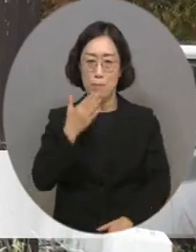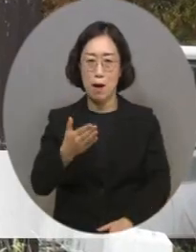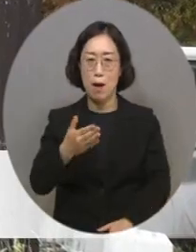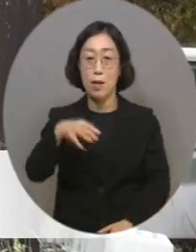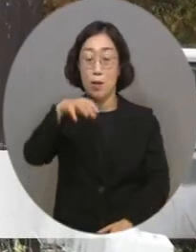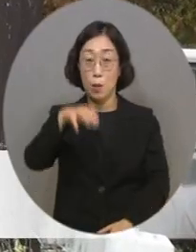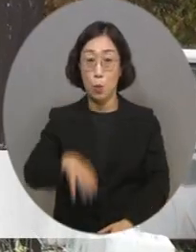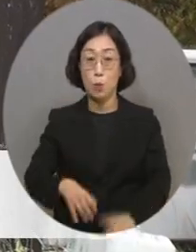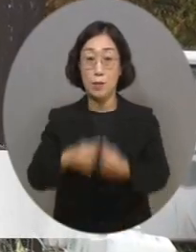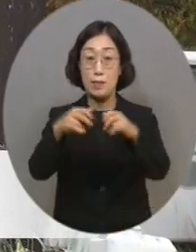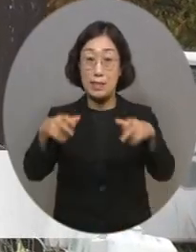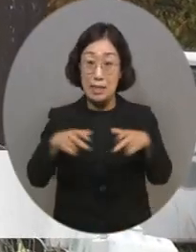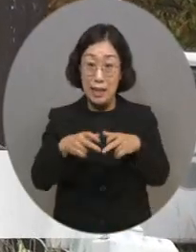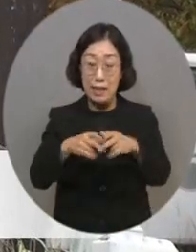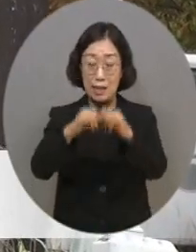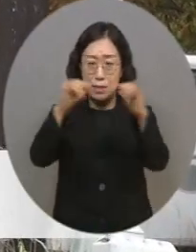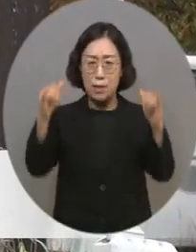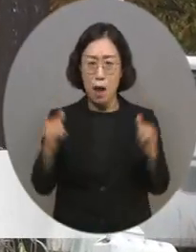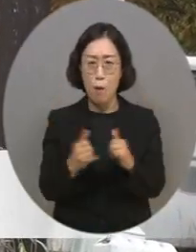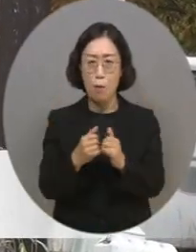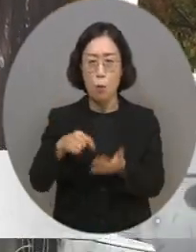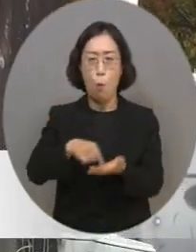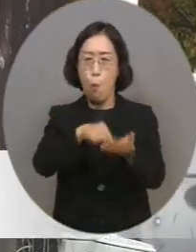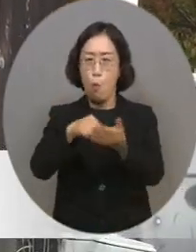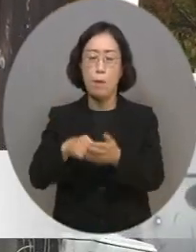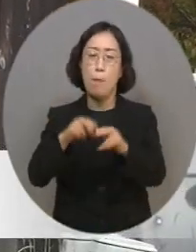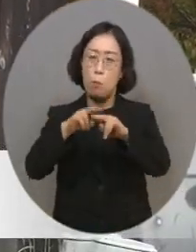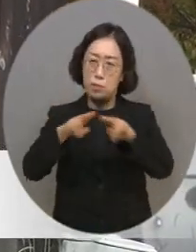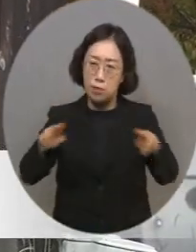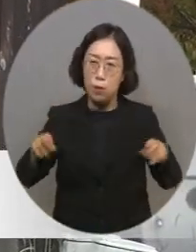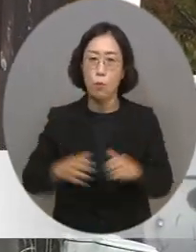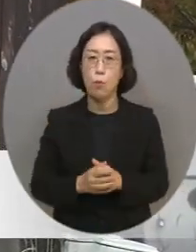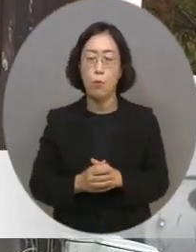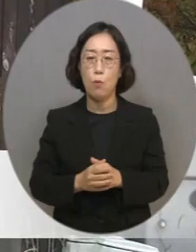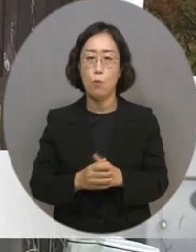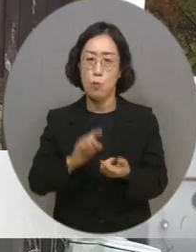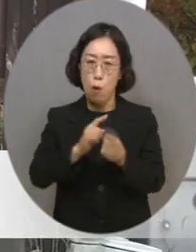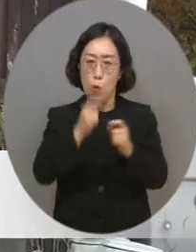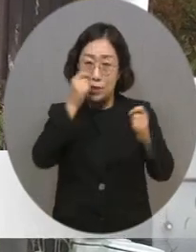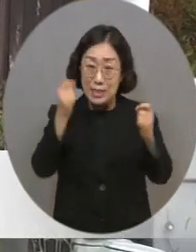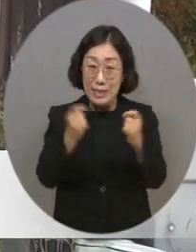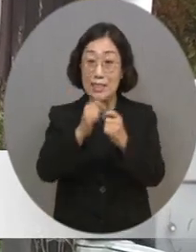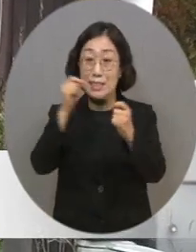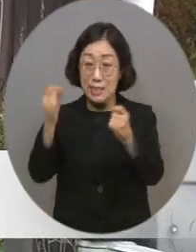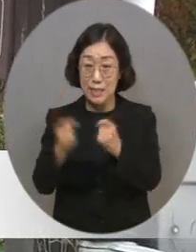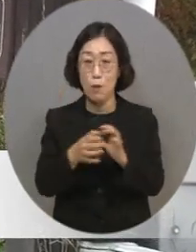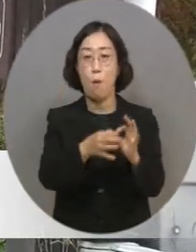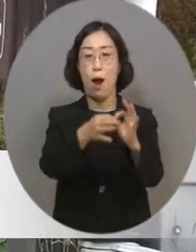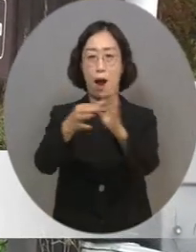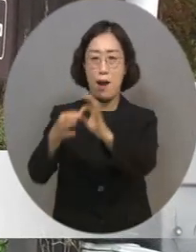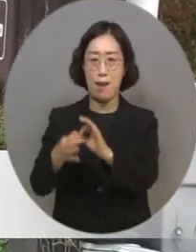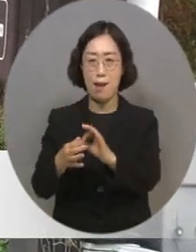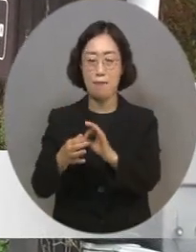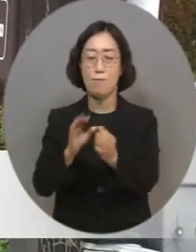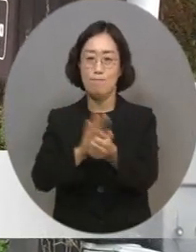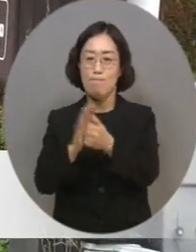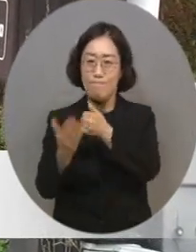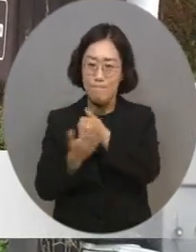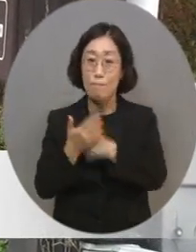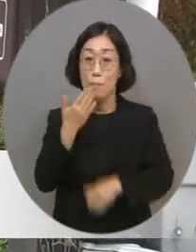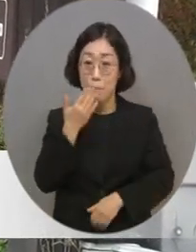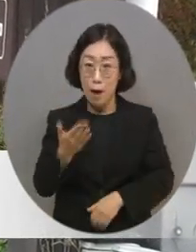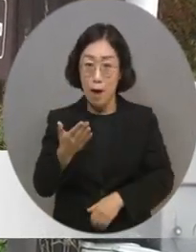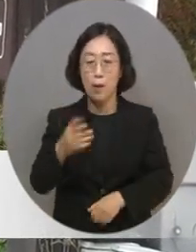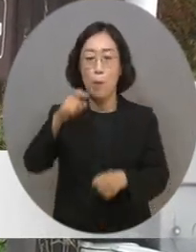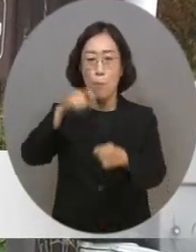이런 이제 그 장애인들의 그 사회적인 고립을 좀 더 없애고 사회인들과의 대인관계에 좀 더 우리가 협조적으로 바뀔 수 있는 그런 이제 부분을